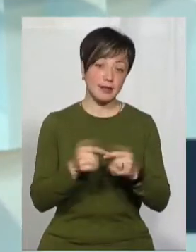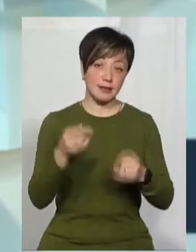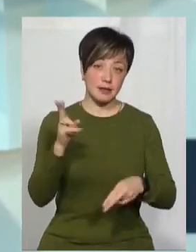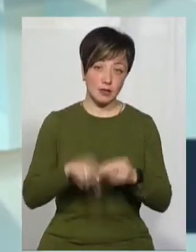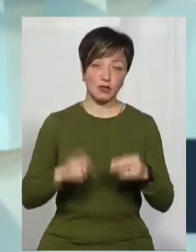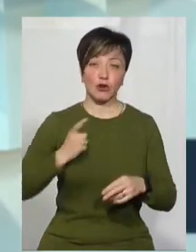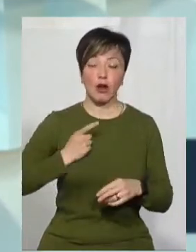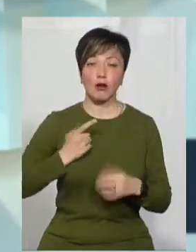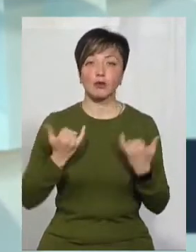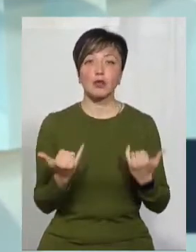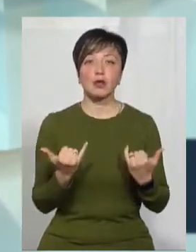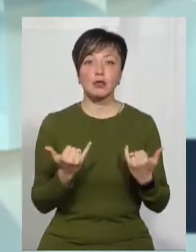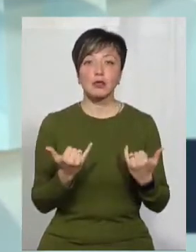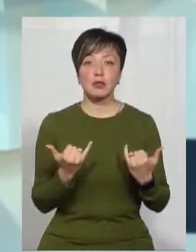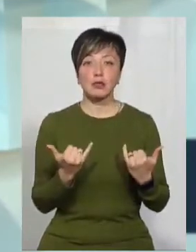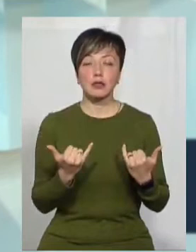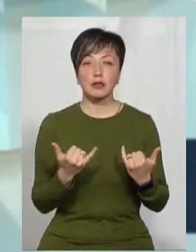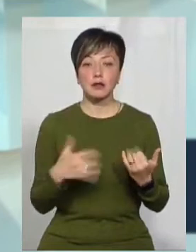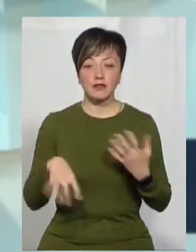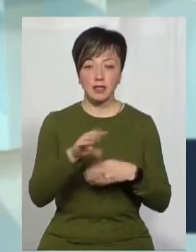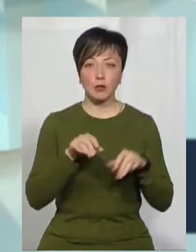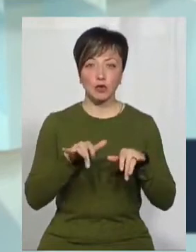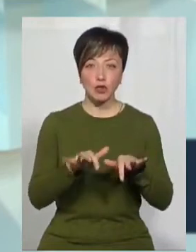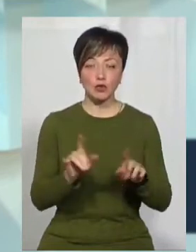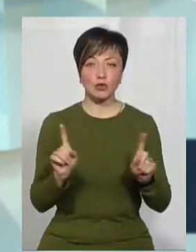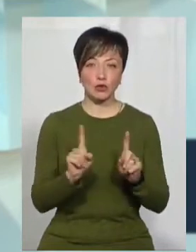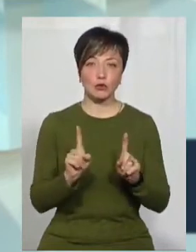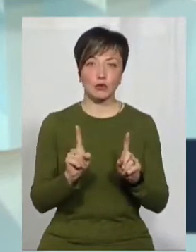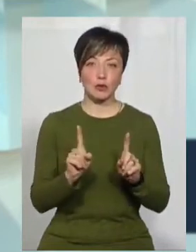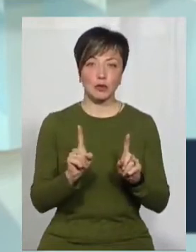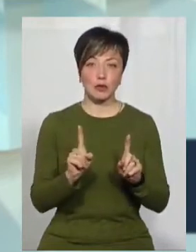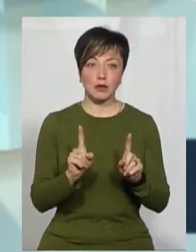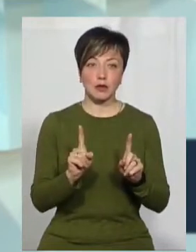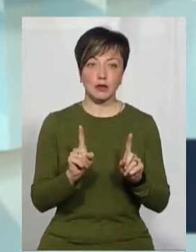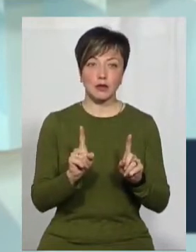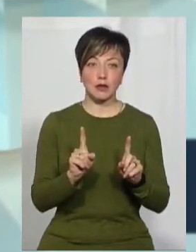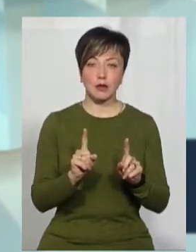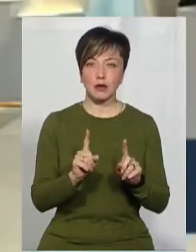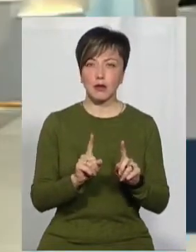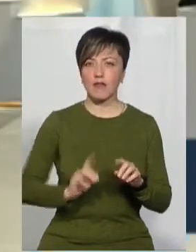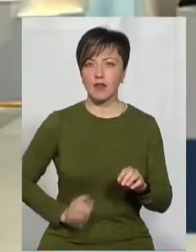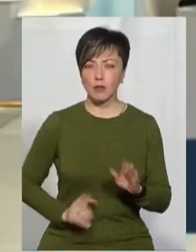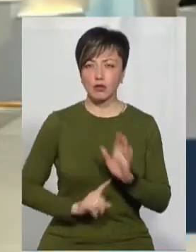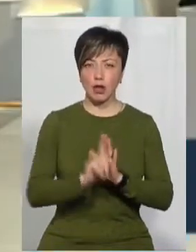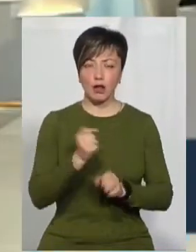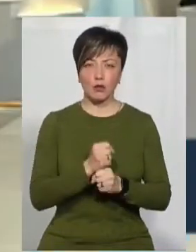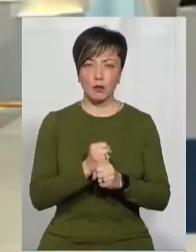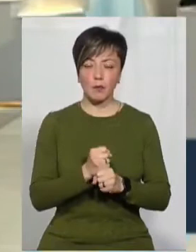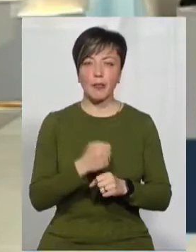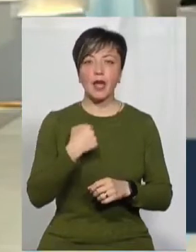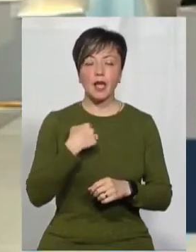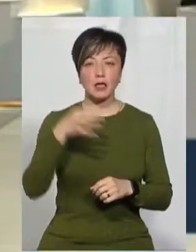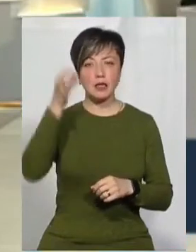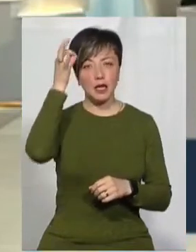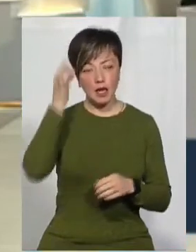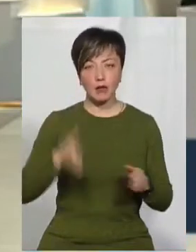ми чекаємо вже фіналізації цих всіх процедур для того, щоб підрядник міг приступити. Я чому згадала саме процедуру, коли